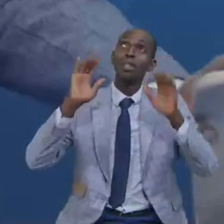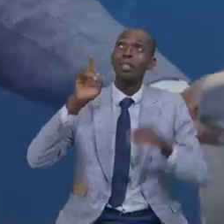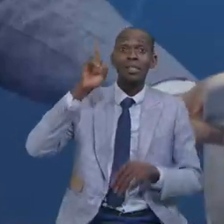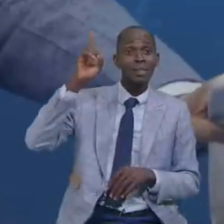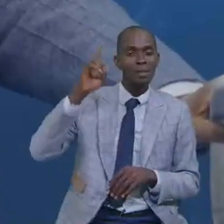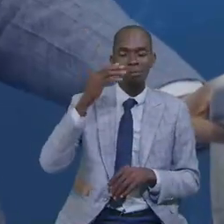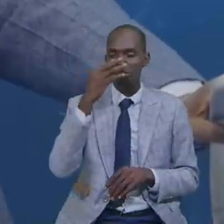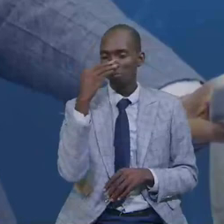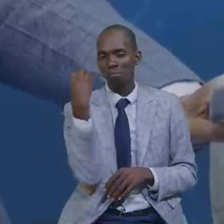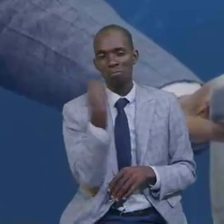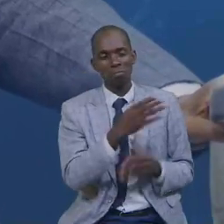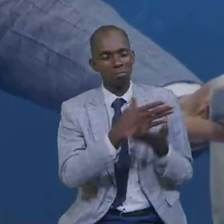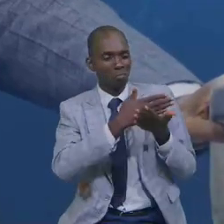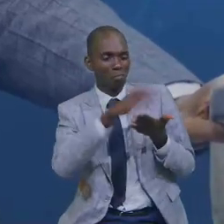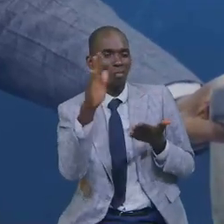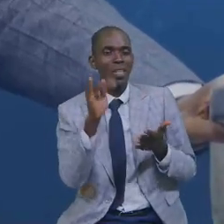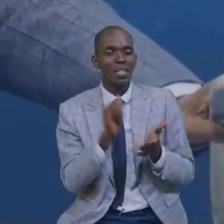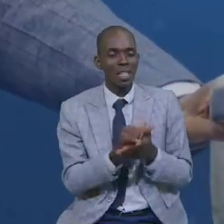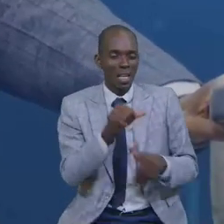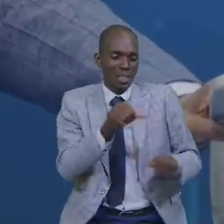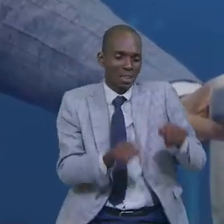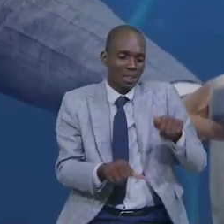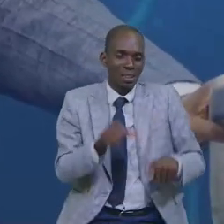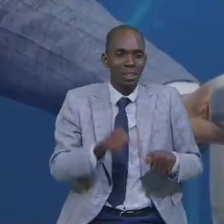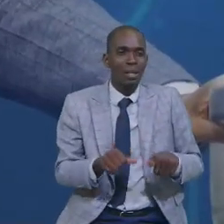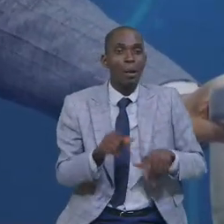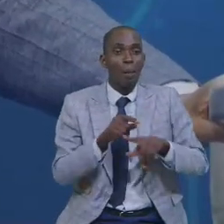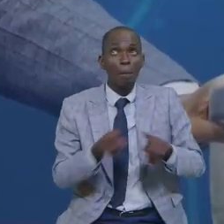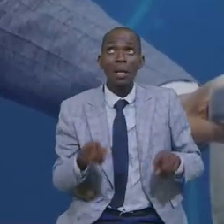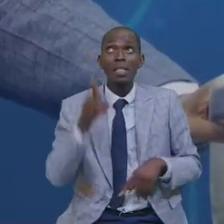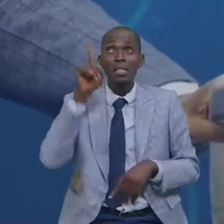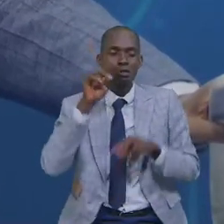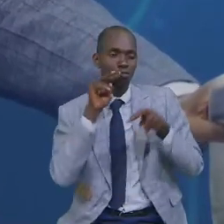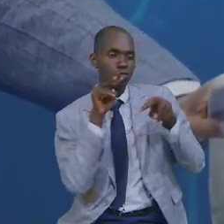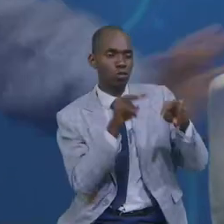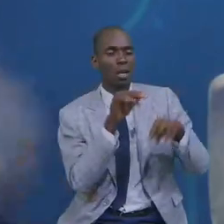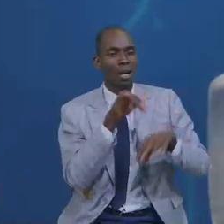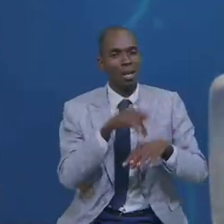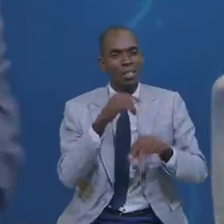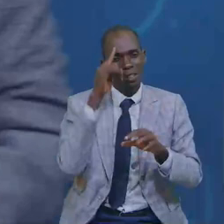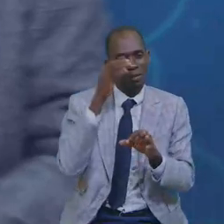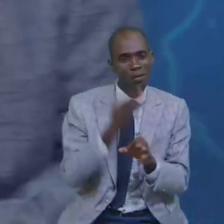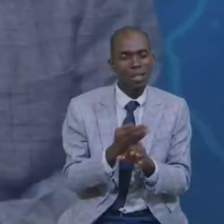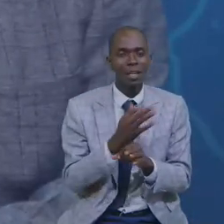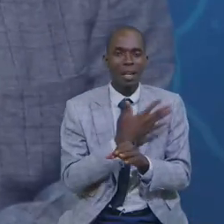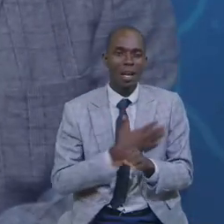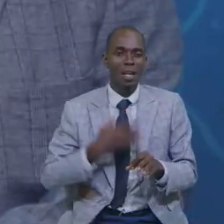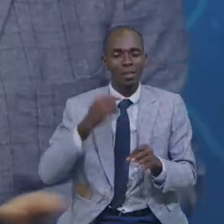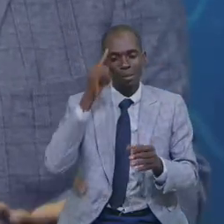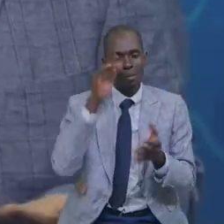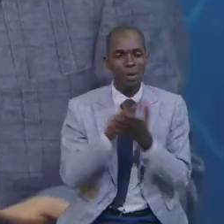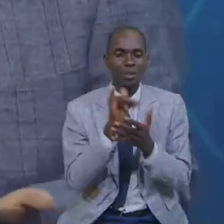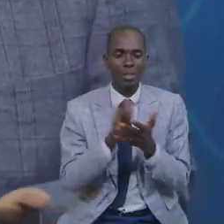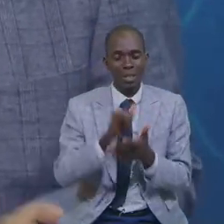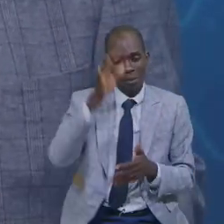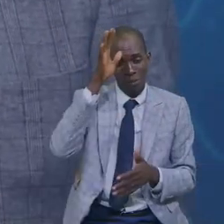il a méprisé cet incrédulité qui est caché il a regardé à la fois qui qui